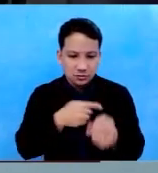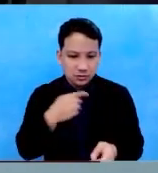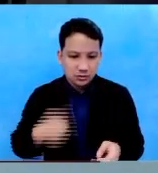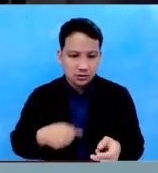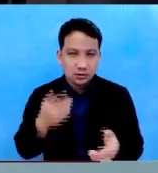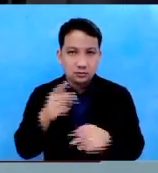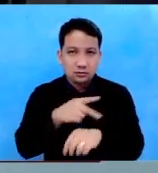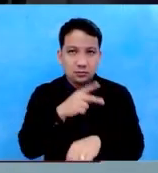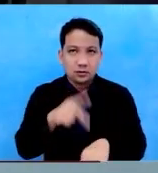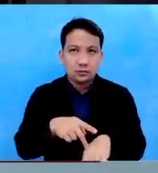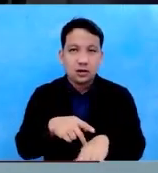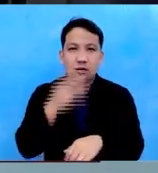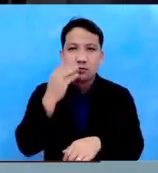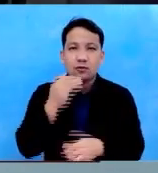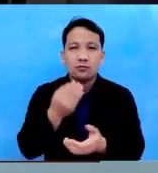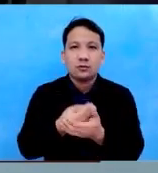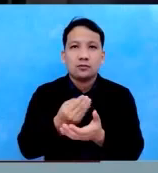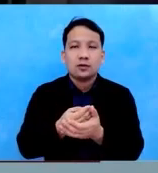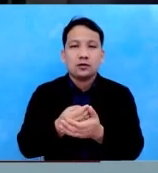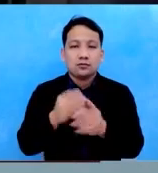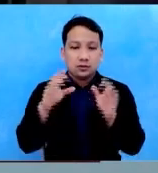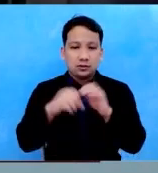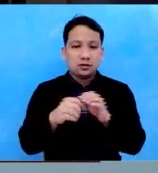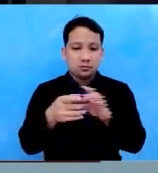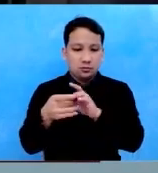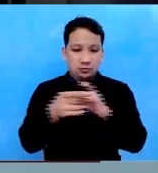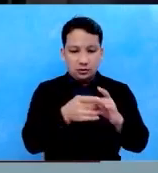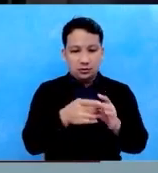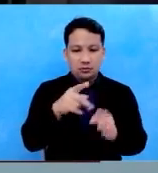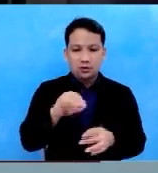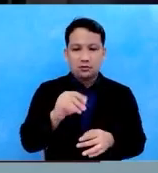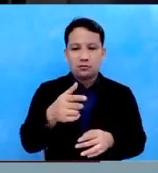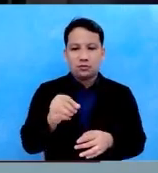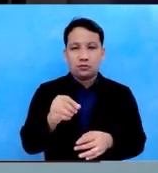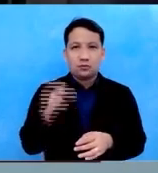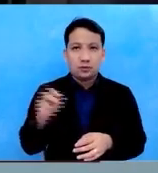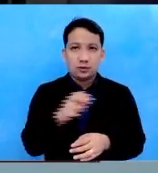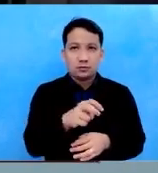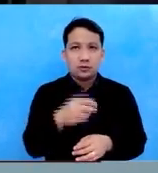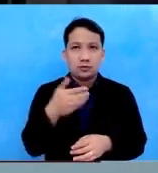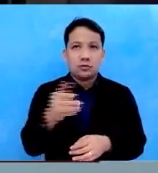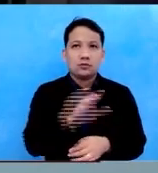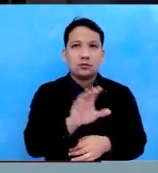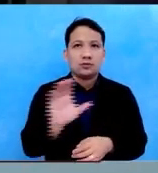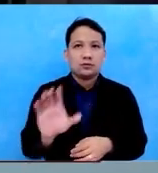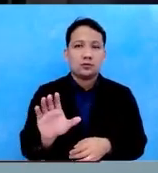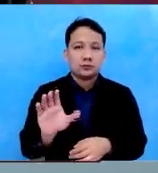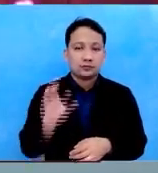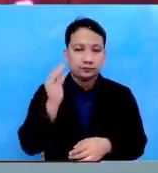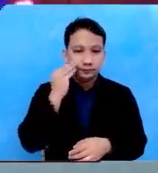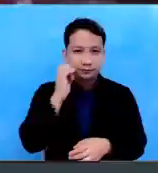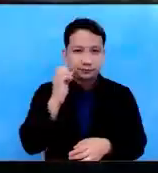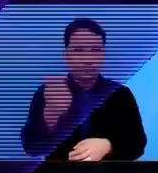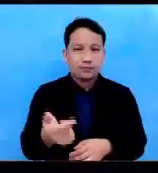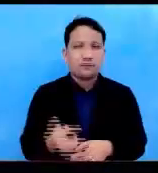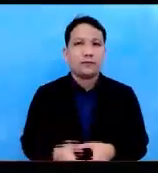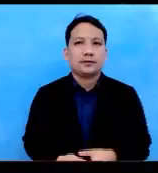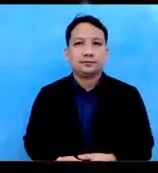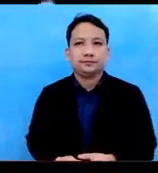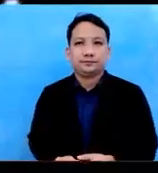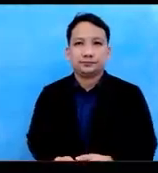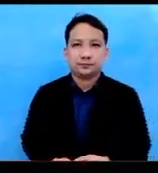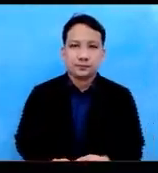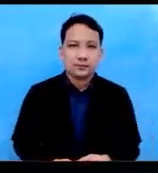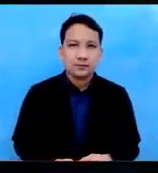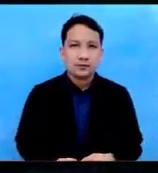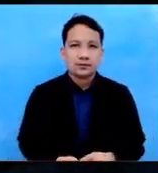Finance, apektado pa rin ng mga krimen sa POGO ang ating turismo. Nasa Frontline, ang balitang yan si Marianne Enriquez. Isa